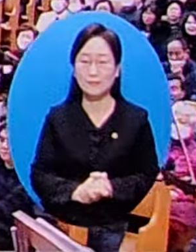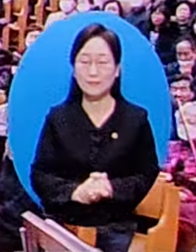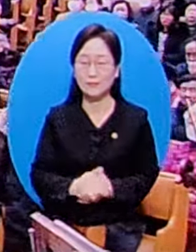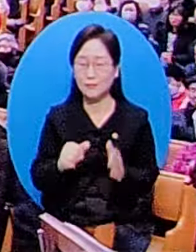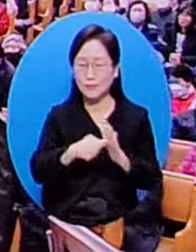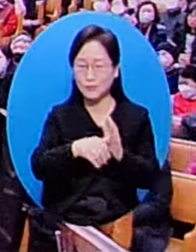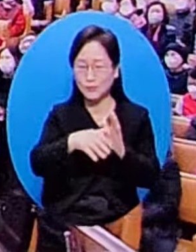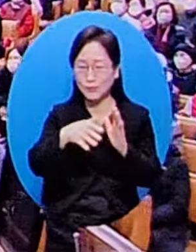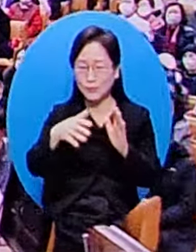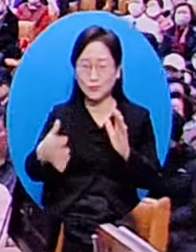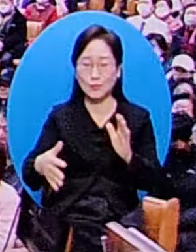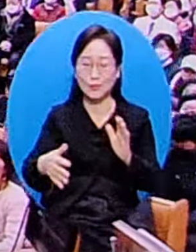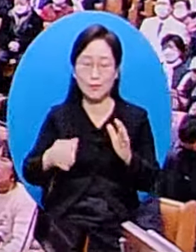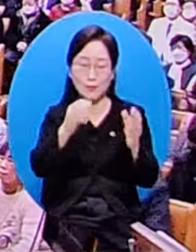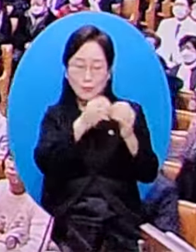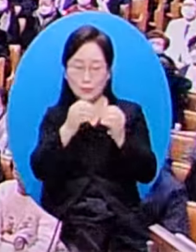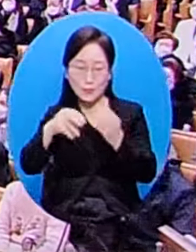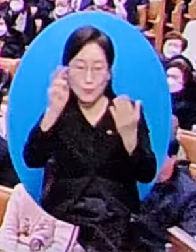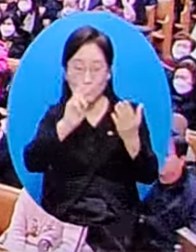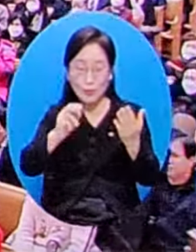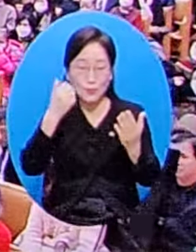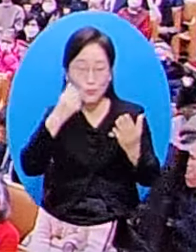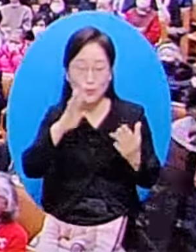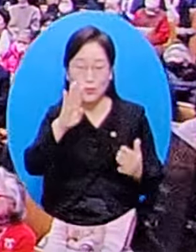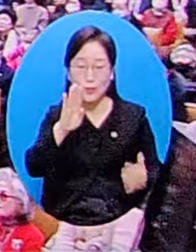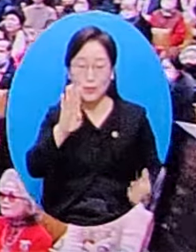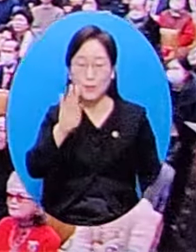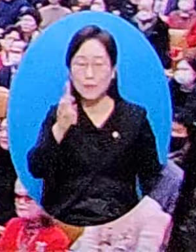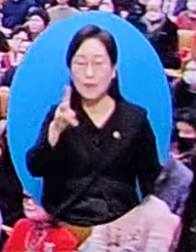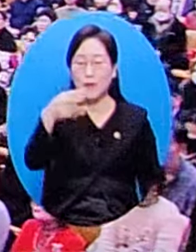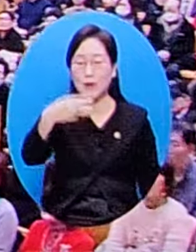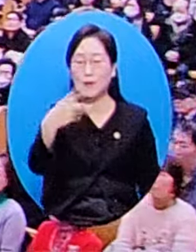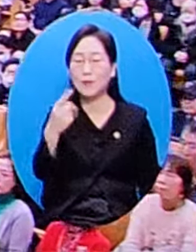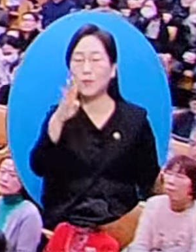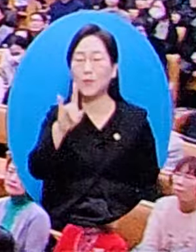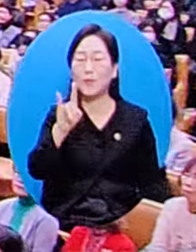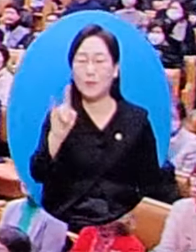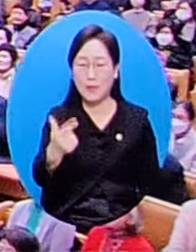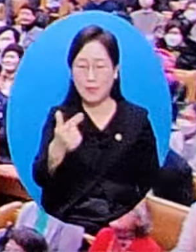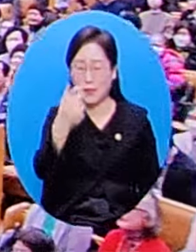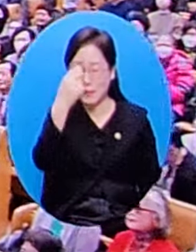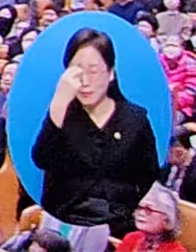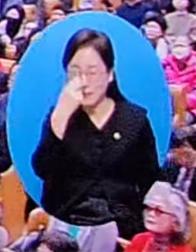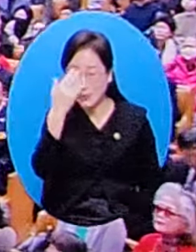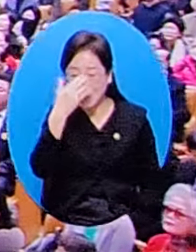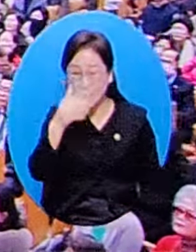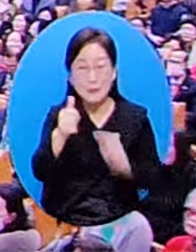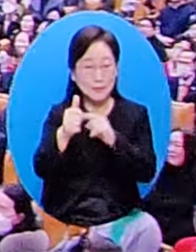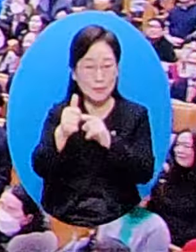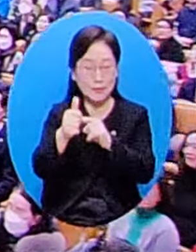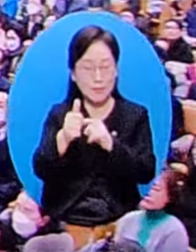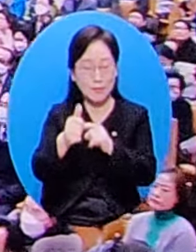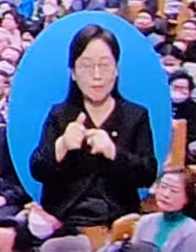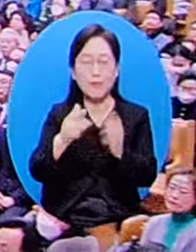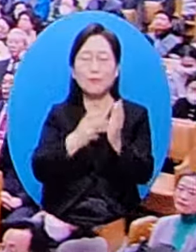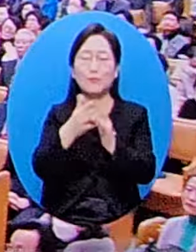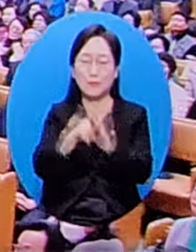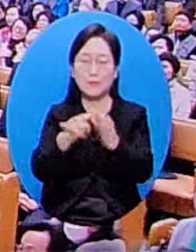유명한 작곡가인 베토벤이 독실한 크게 찬양한 것을 환영함이 많지 않은 것 같습니다.